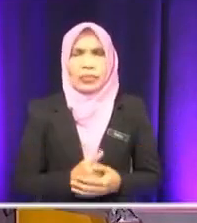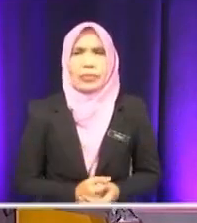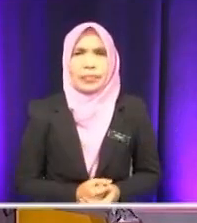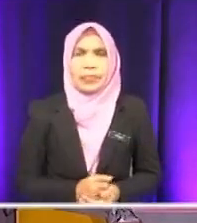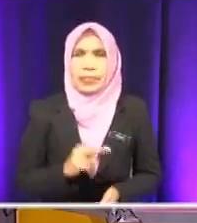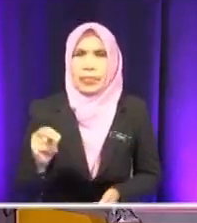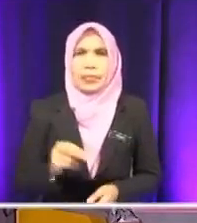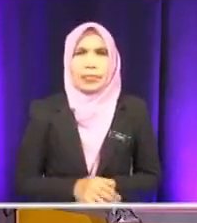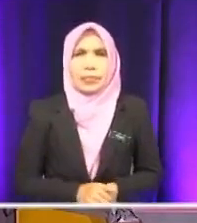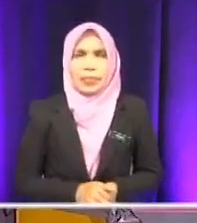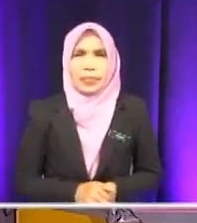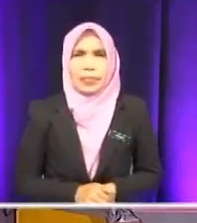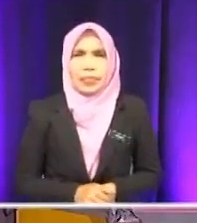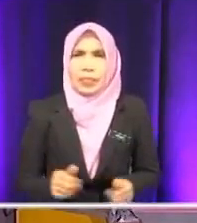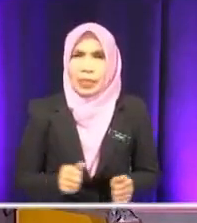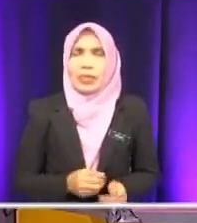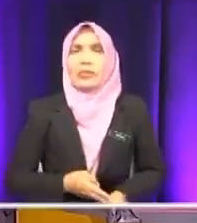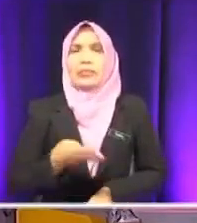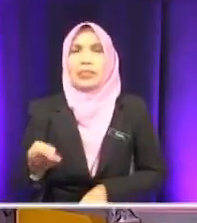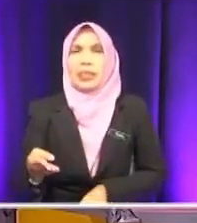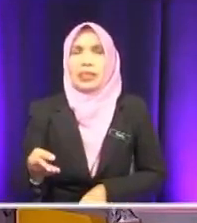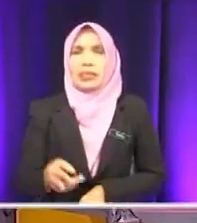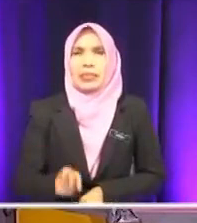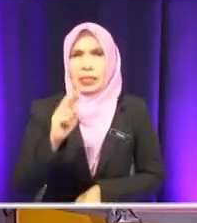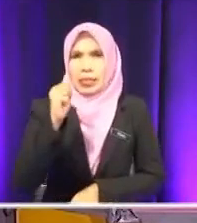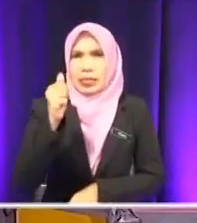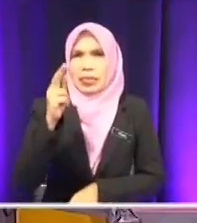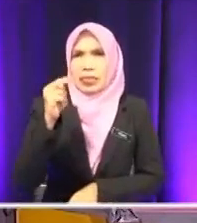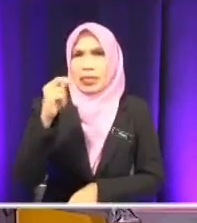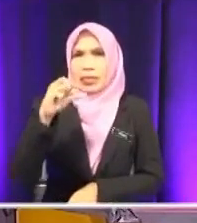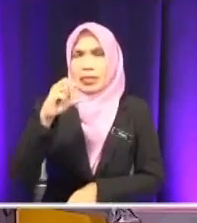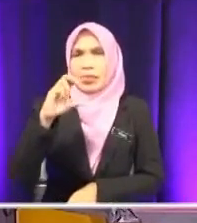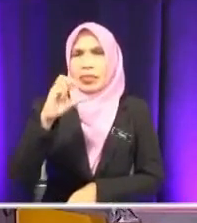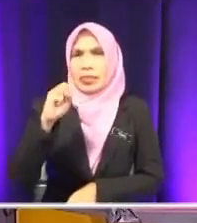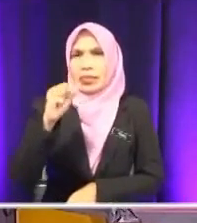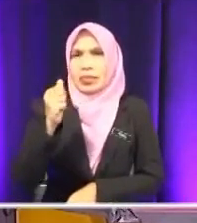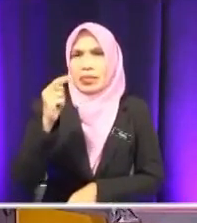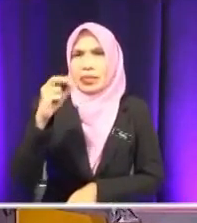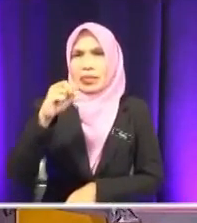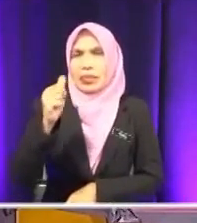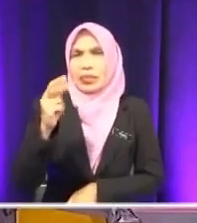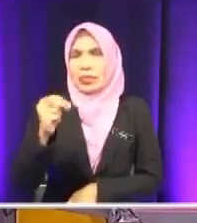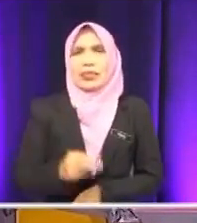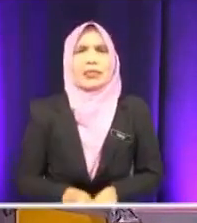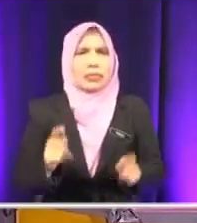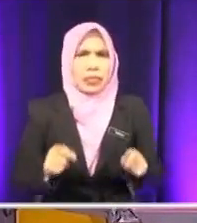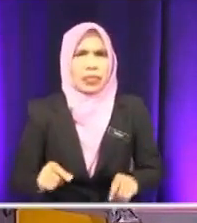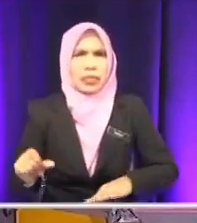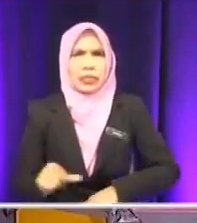murid juga calon juga digalakkan untuk menggunakan pensil untuk lakaran ataupun melukis